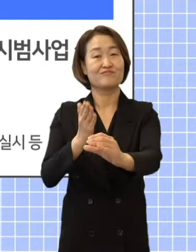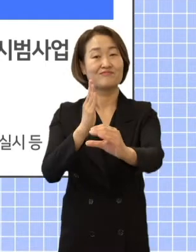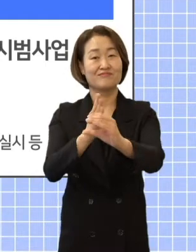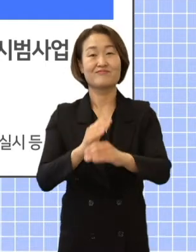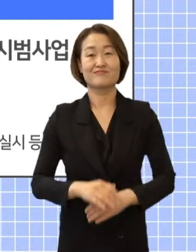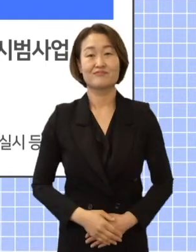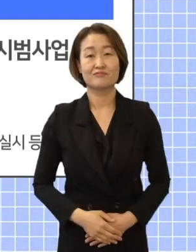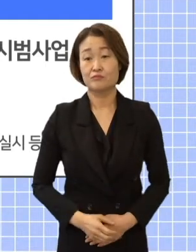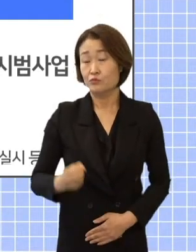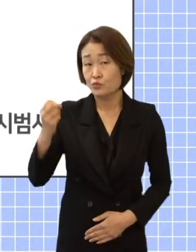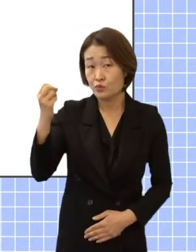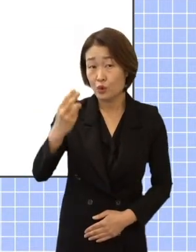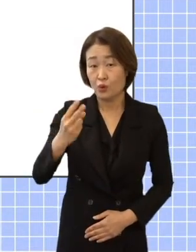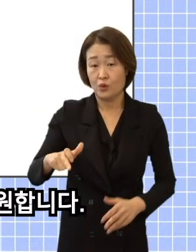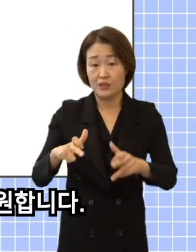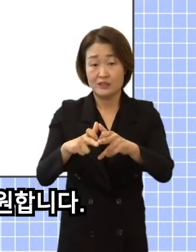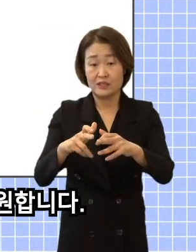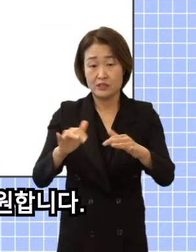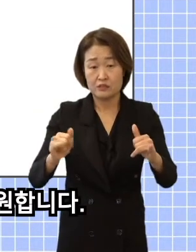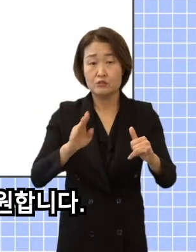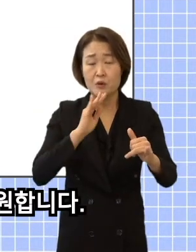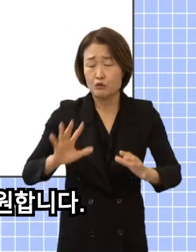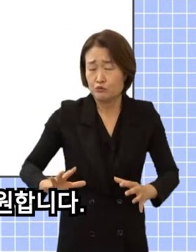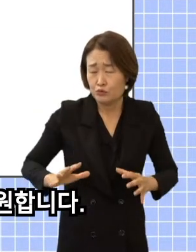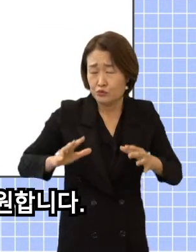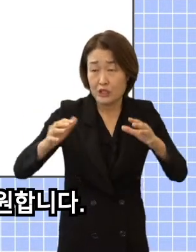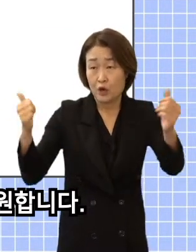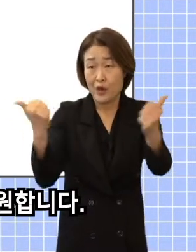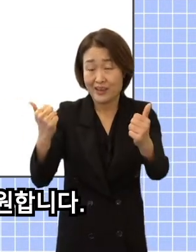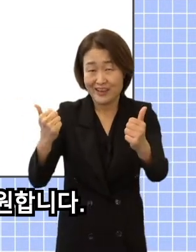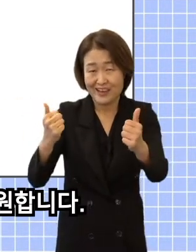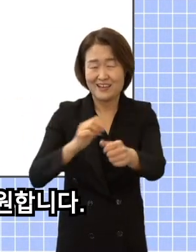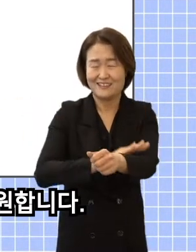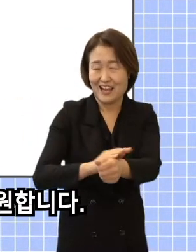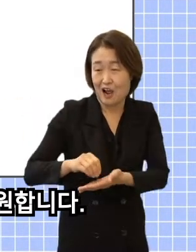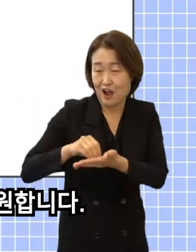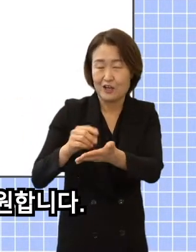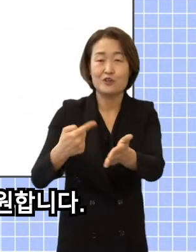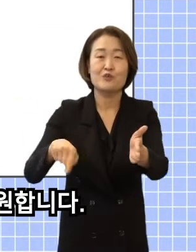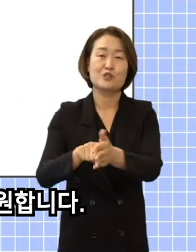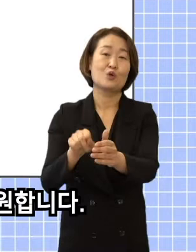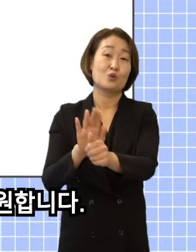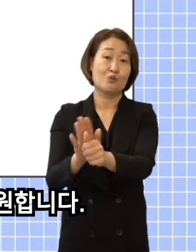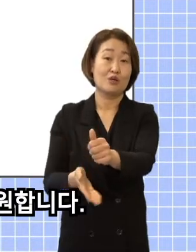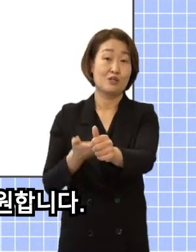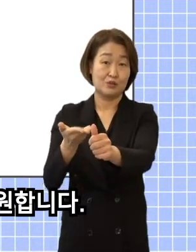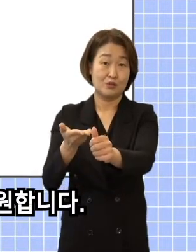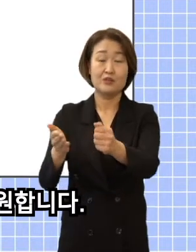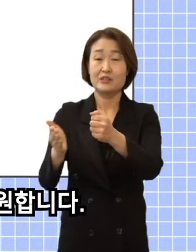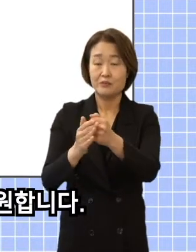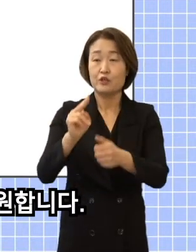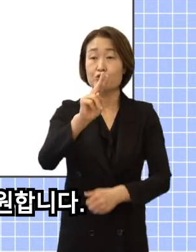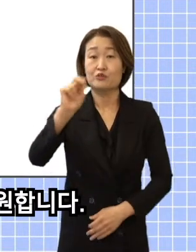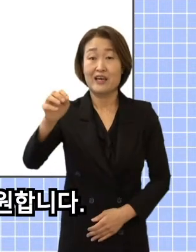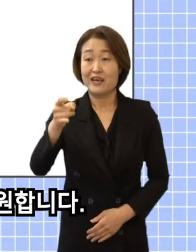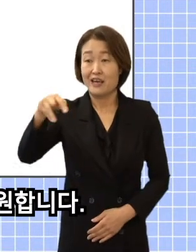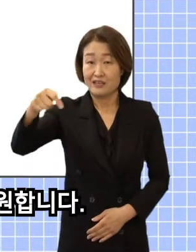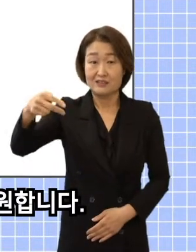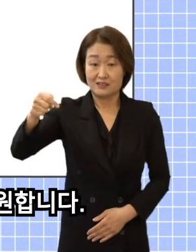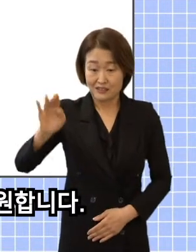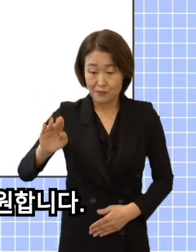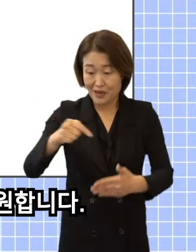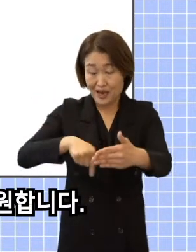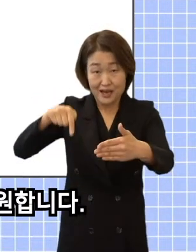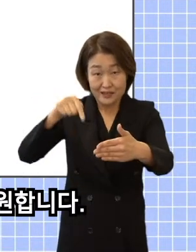기여하고 있습니다. 또한 장애인의 국제회의 접근성과 편의 증진을 위해 UN 에스캅 본부 내